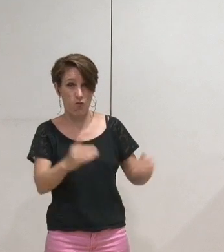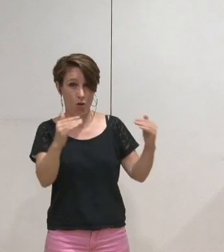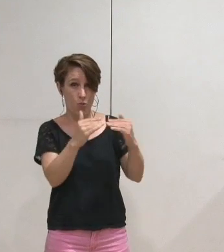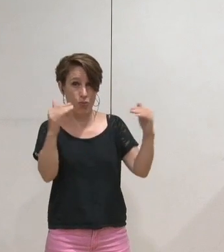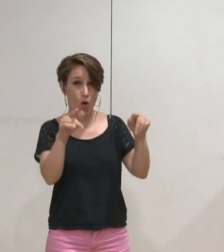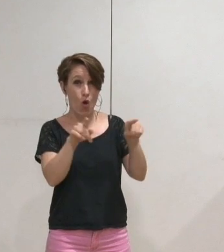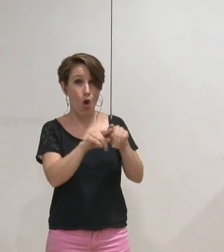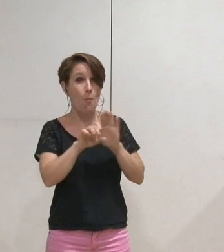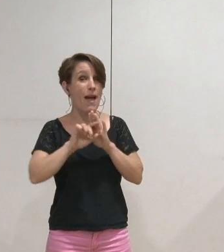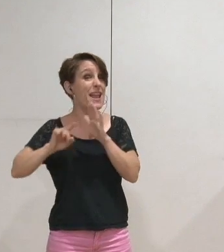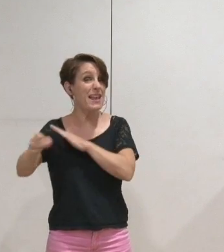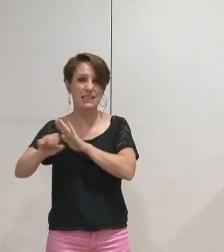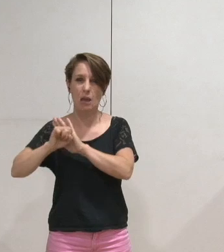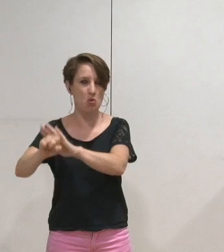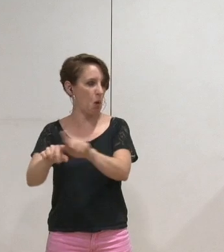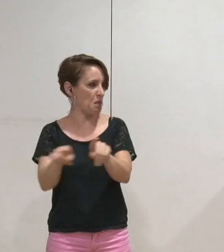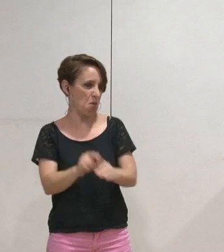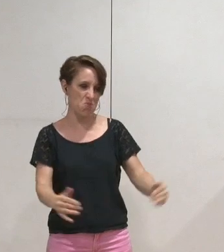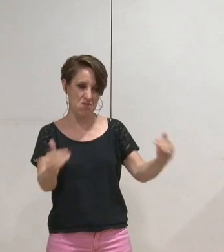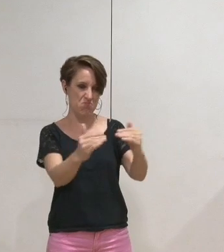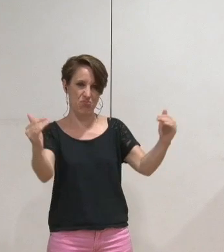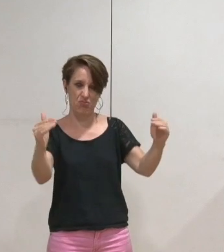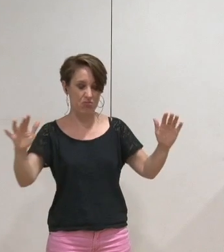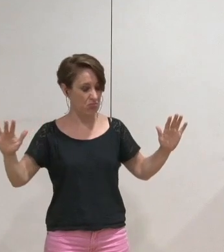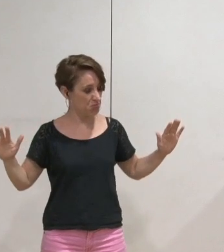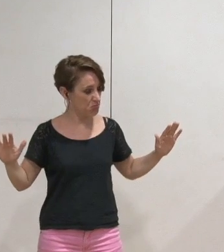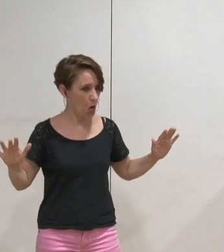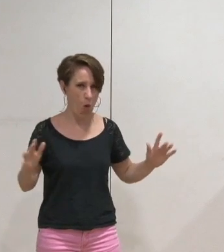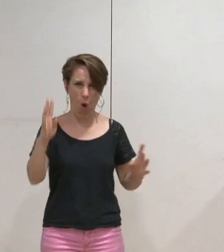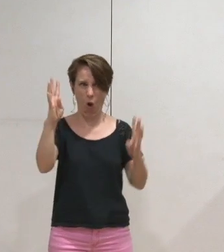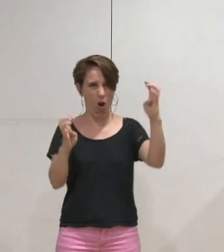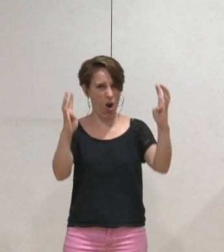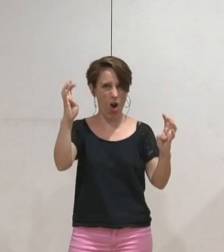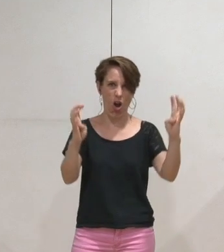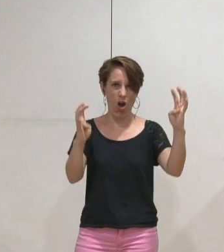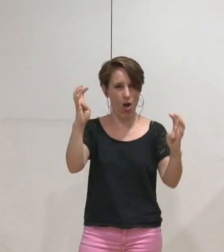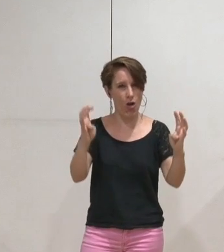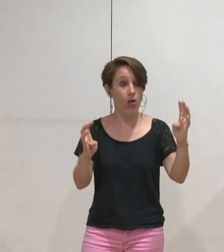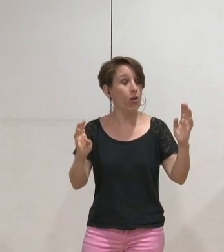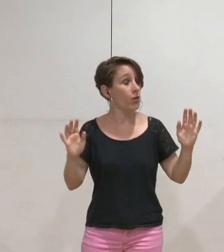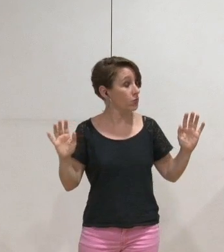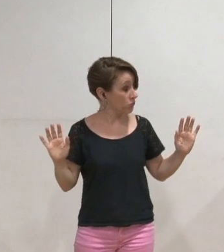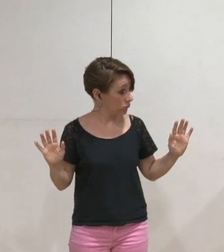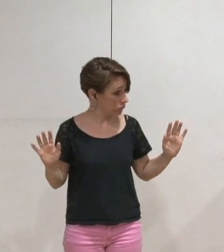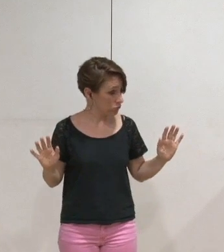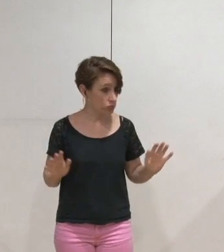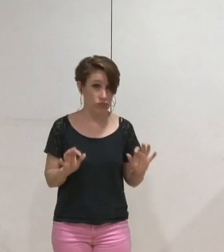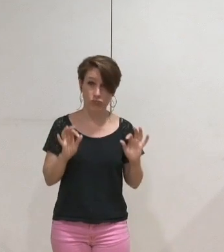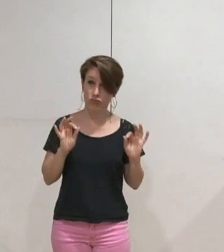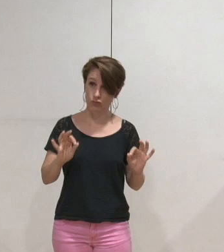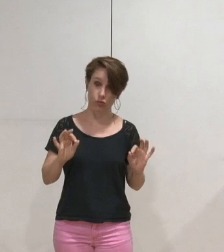et quit à en faire quit à faire son lit et c'est ce que